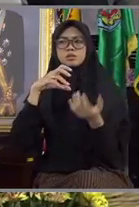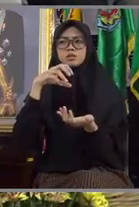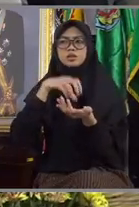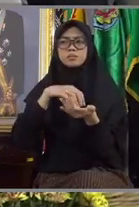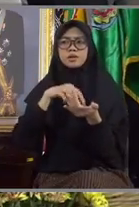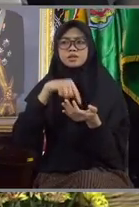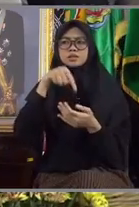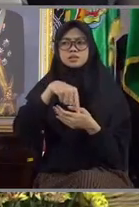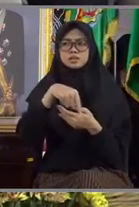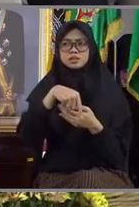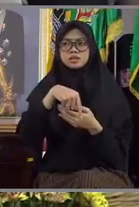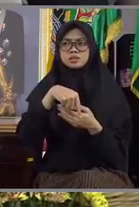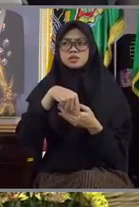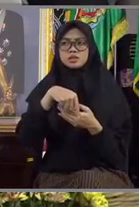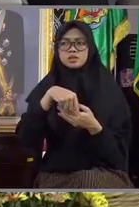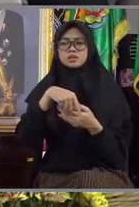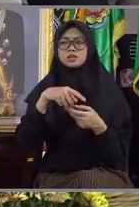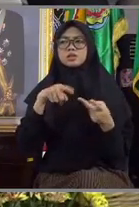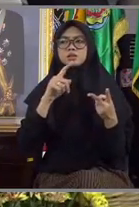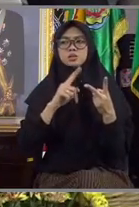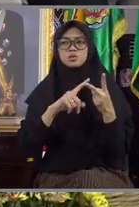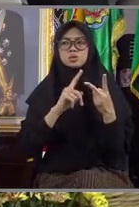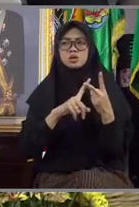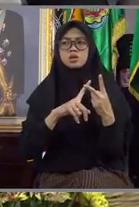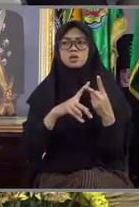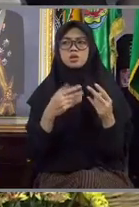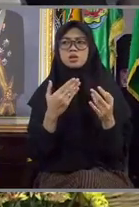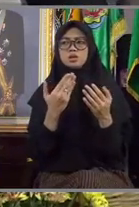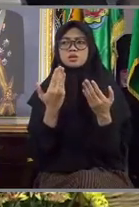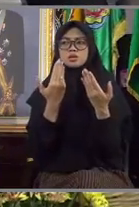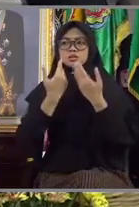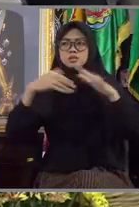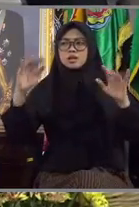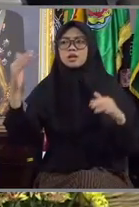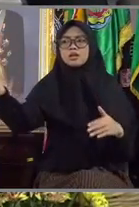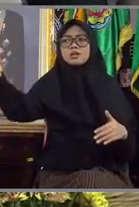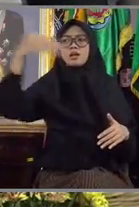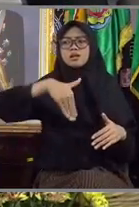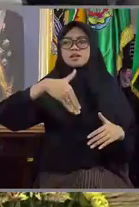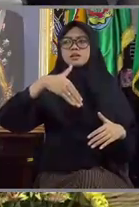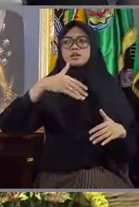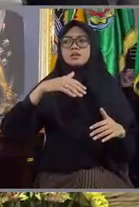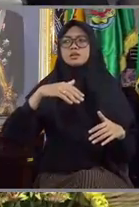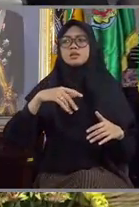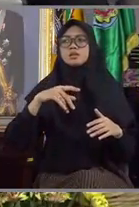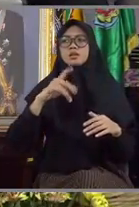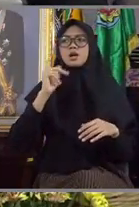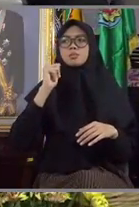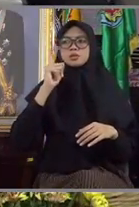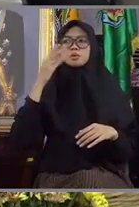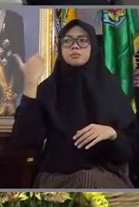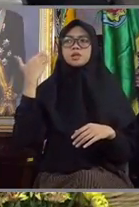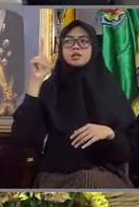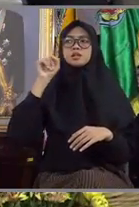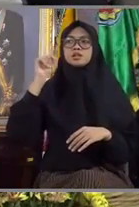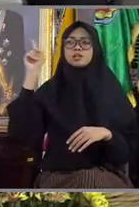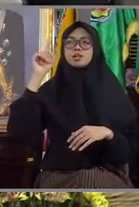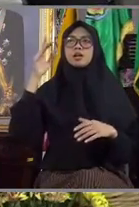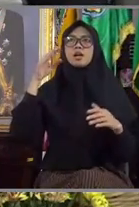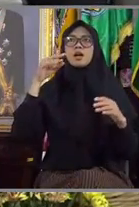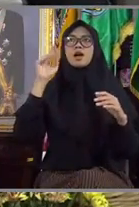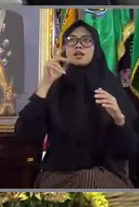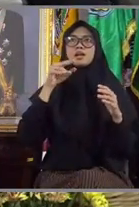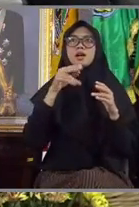Itu bagian cara membuka. Yang kedua, orang boleh datang virtual tidak harus datang fisik. Maka tadi kita tampilkan alamat orang